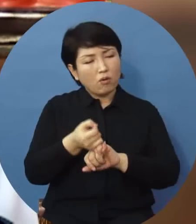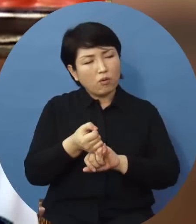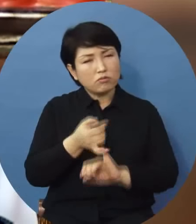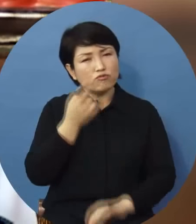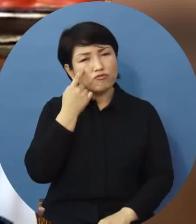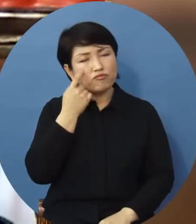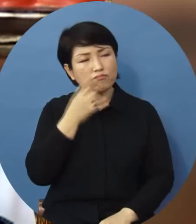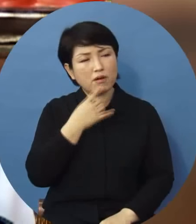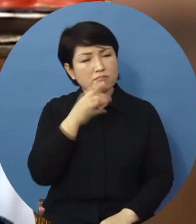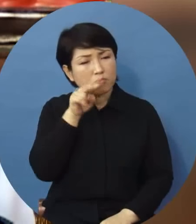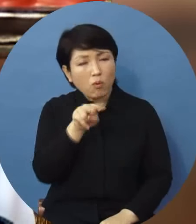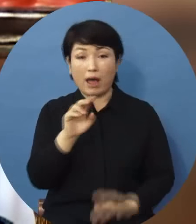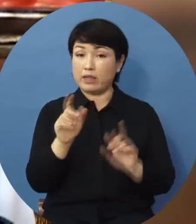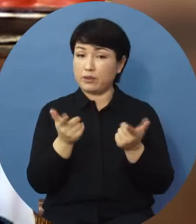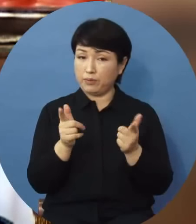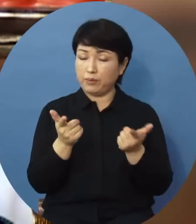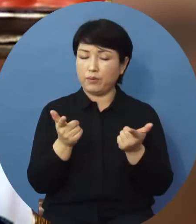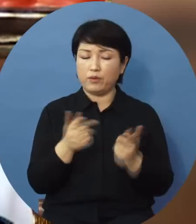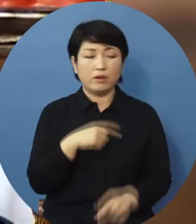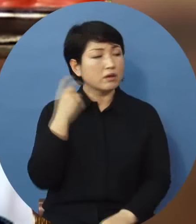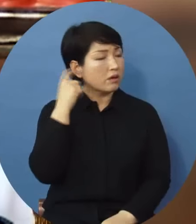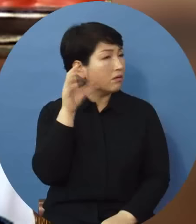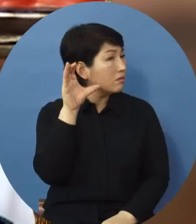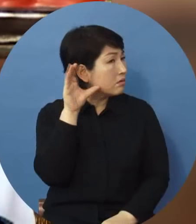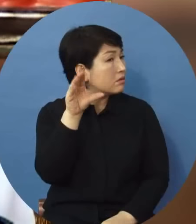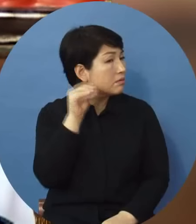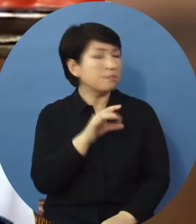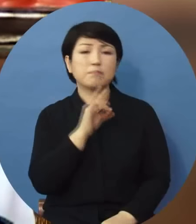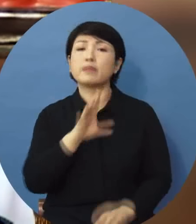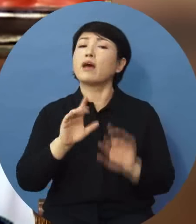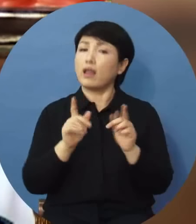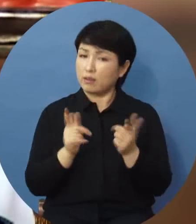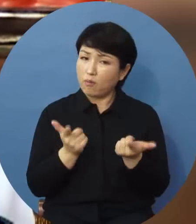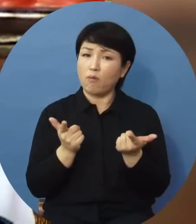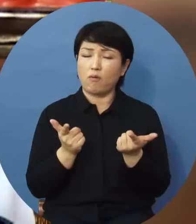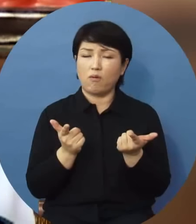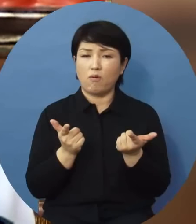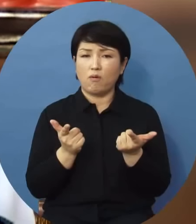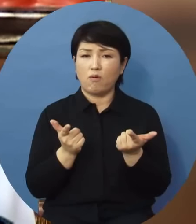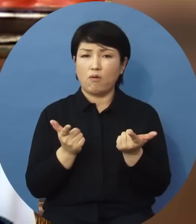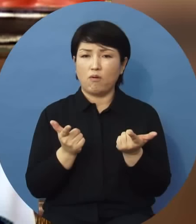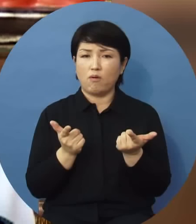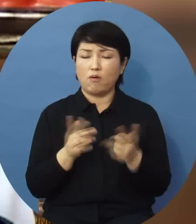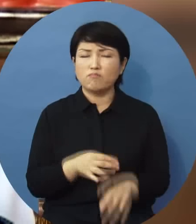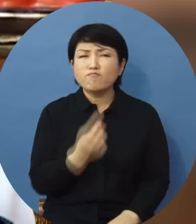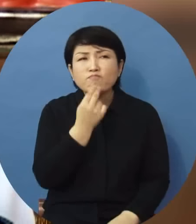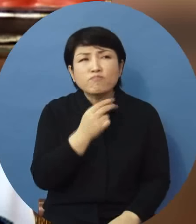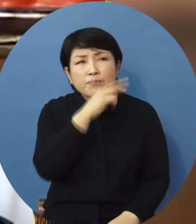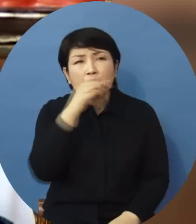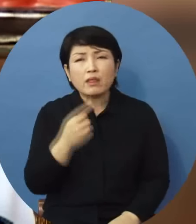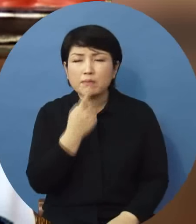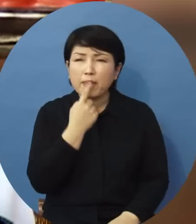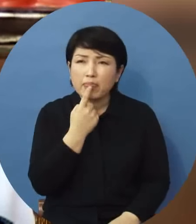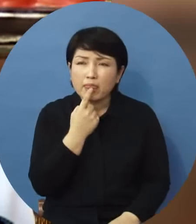눈으로 본다라는 것만 말하는 게 아니고, 귀로 듣는다라고만 말하는 게 아니고, 코에 냄새